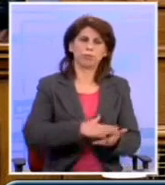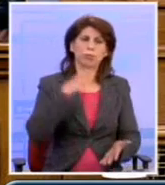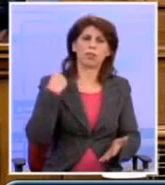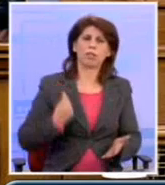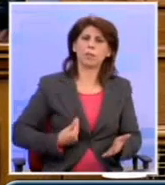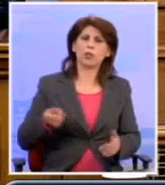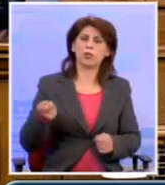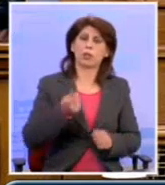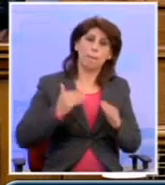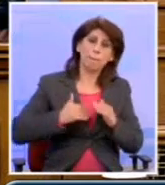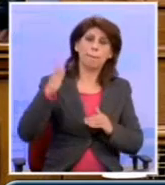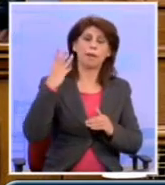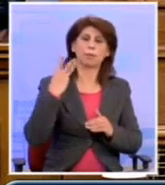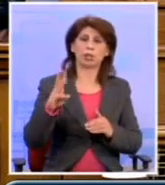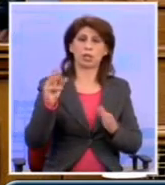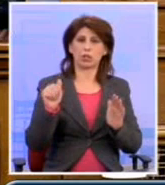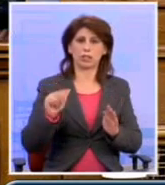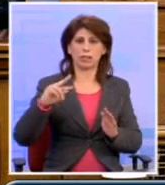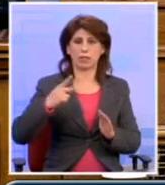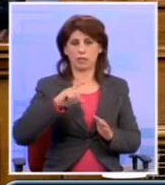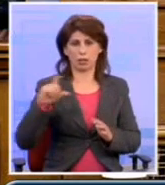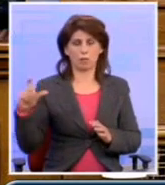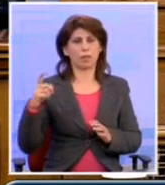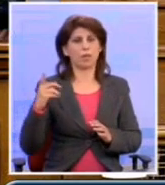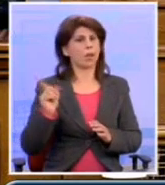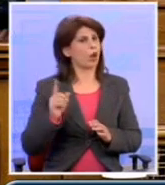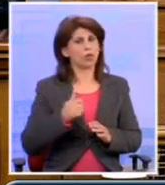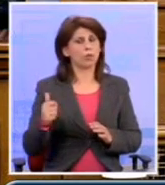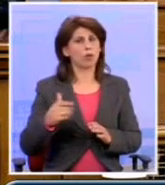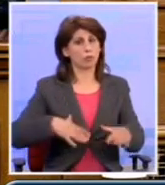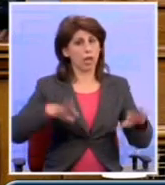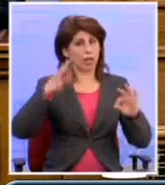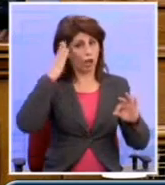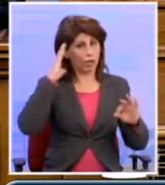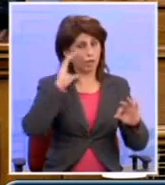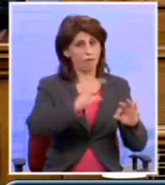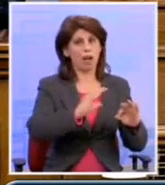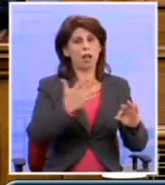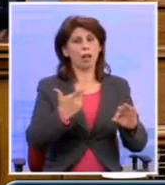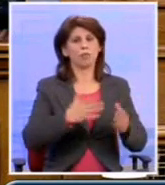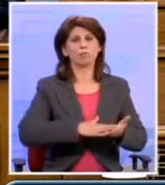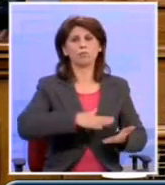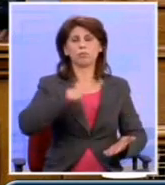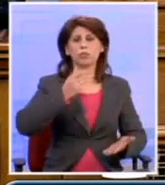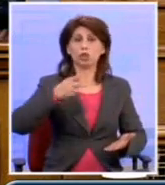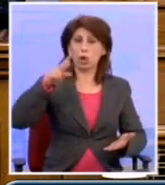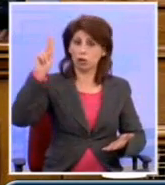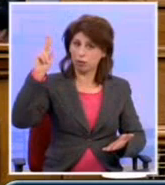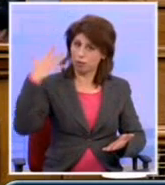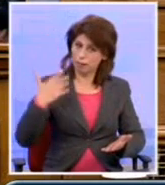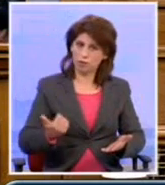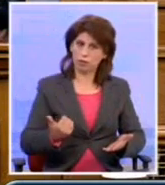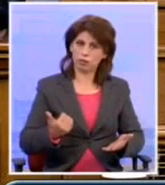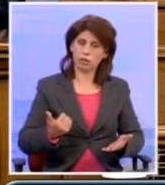χρέος άνω των 360 δις αποτελείται όχι μόνο από το αρχικό κεφάλαιο, αλλά έχουν συσσωρευτεί και οι τόκοι,